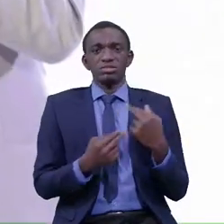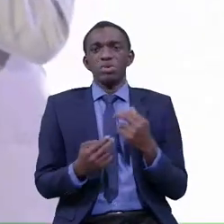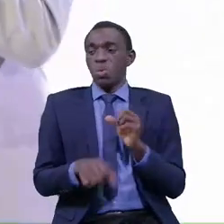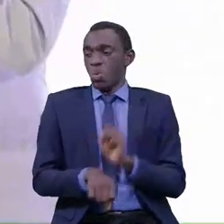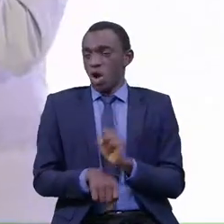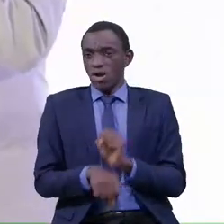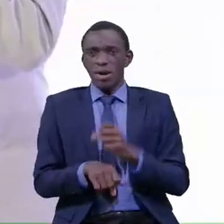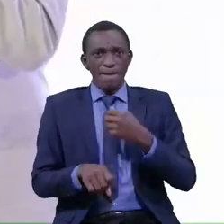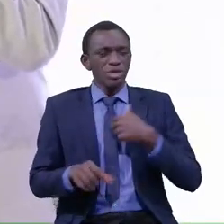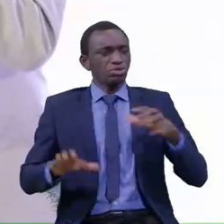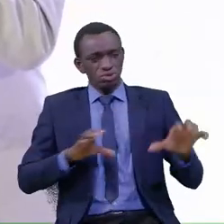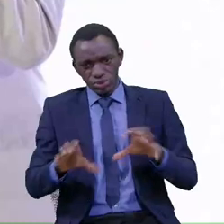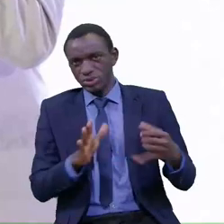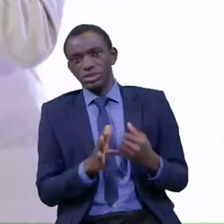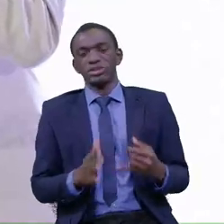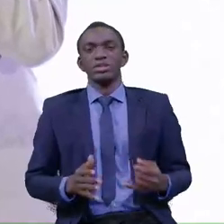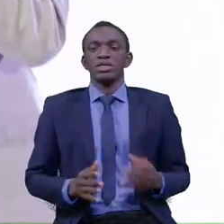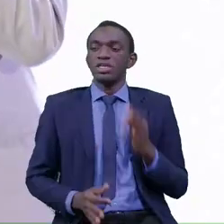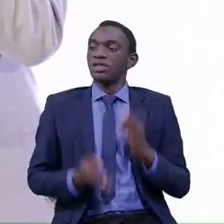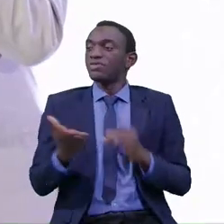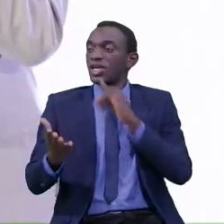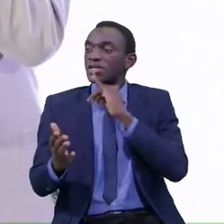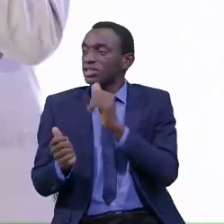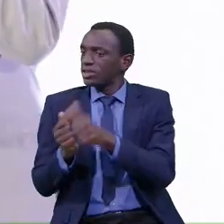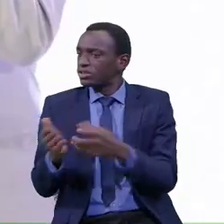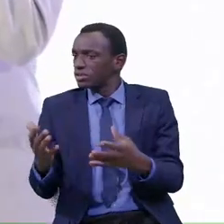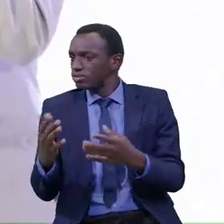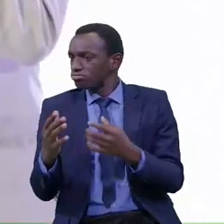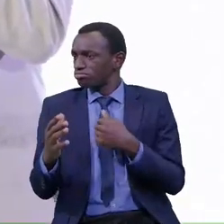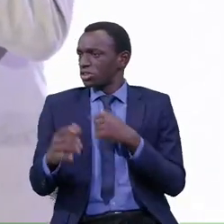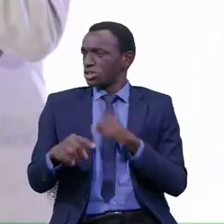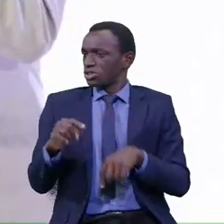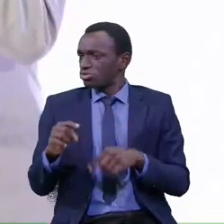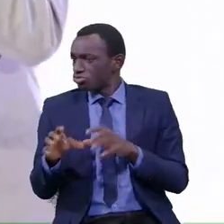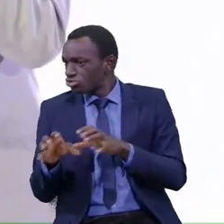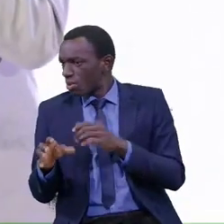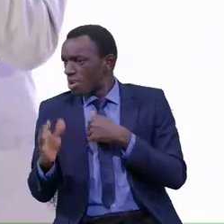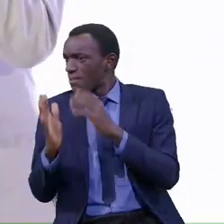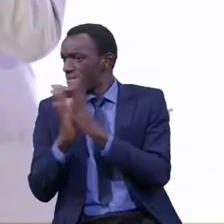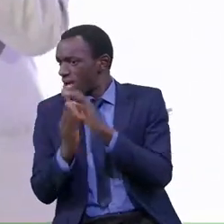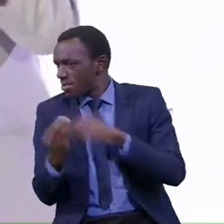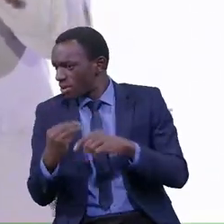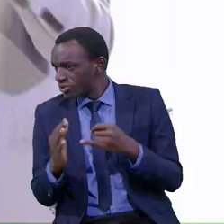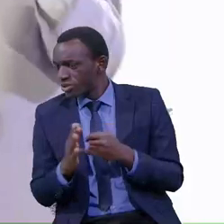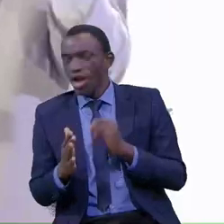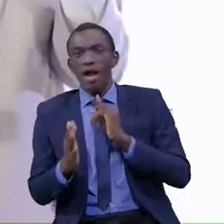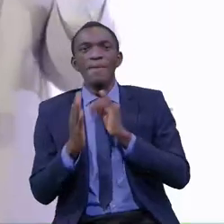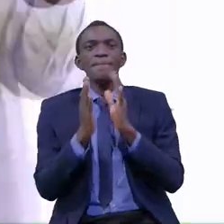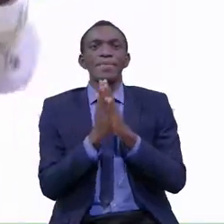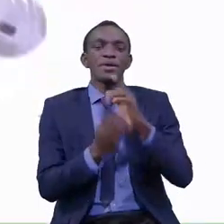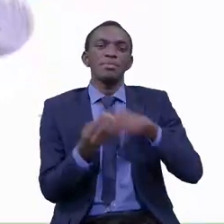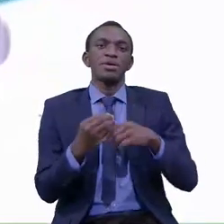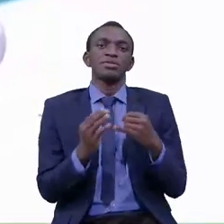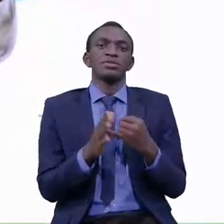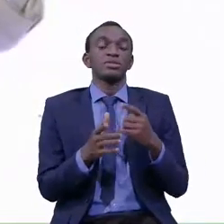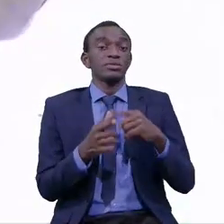le fais. S'il y a quelque chose à prier, je fais la prière concernant. S'il y a